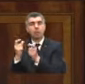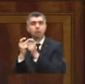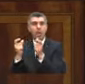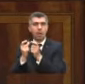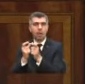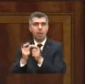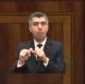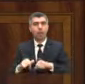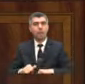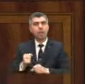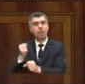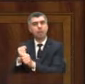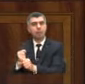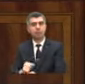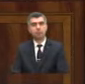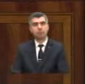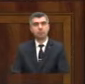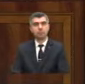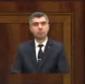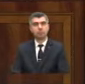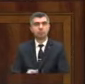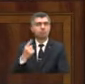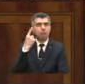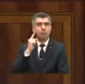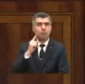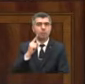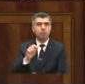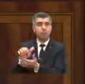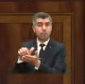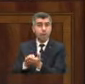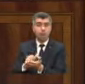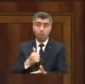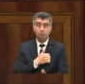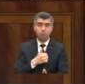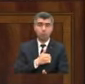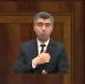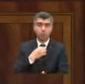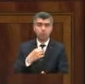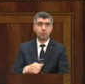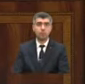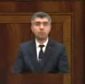الشغل. أنا ما كنفهمش، يعني كنجفدو غير الفلاحة هما اللي ما عندهمش تغطية صحية.